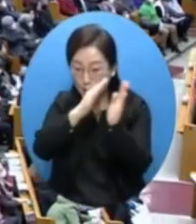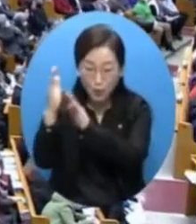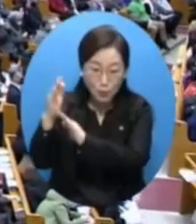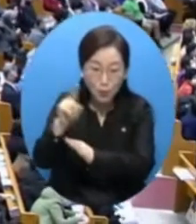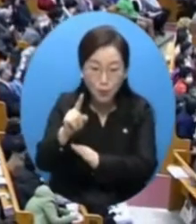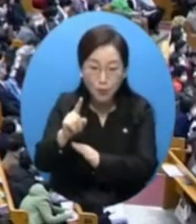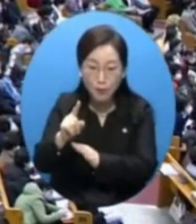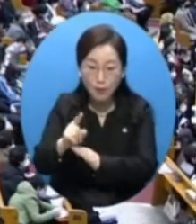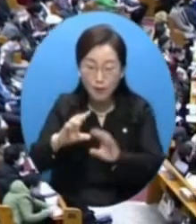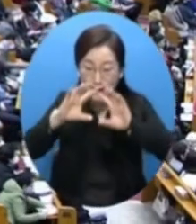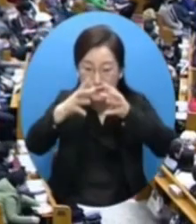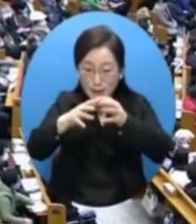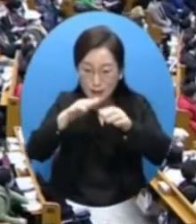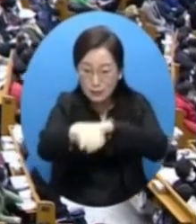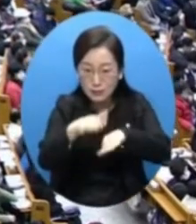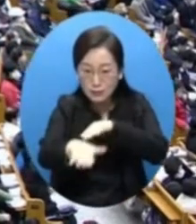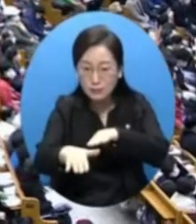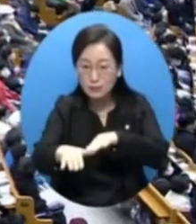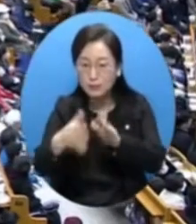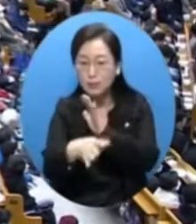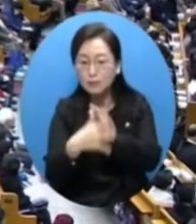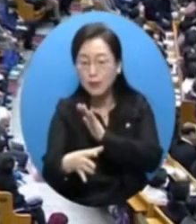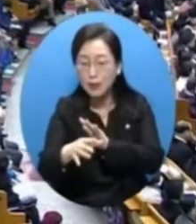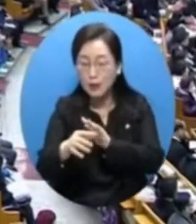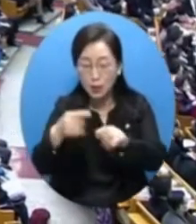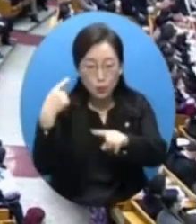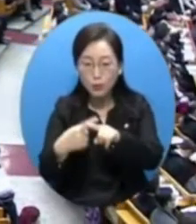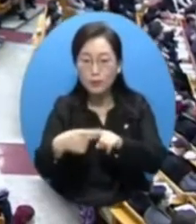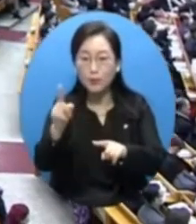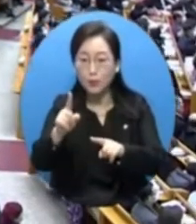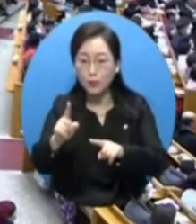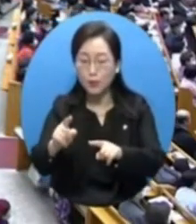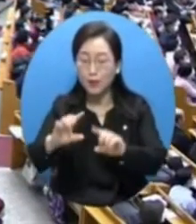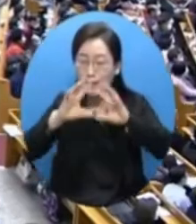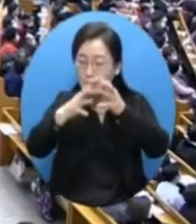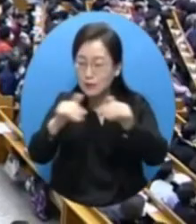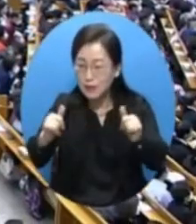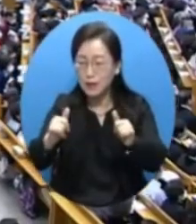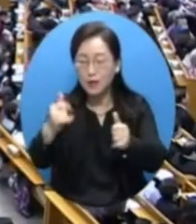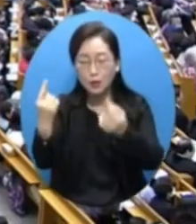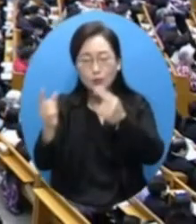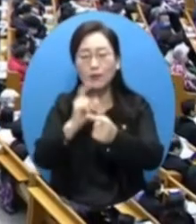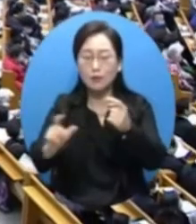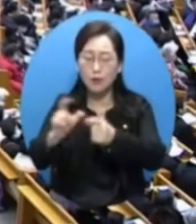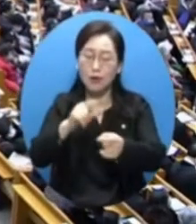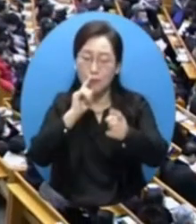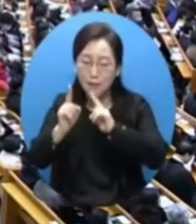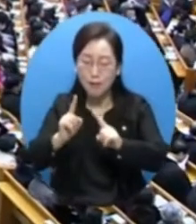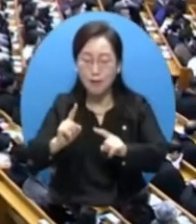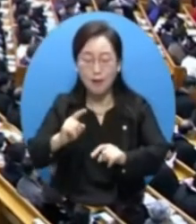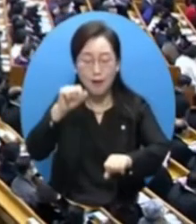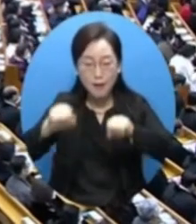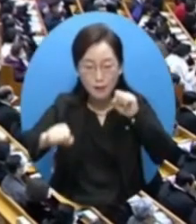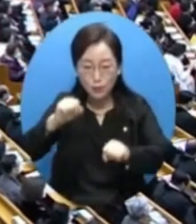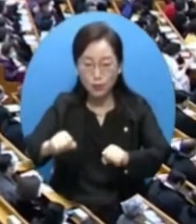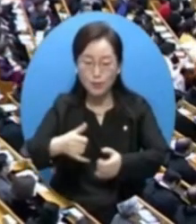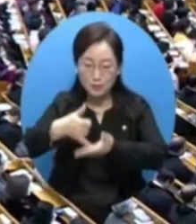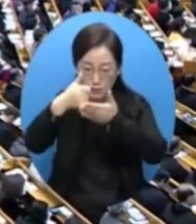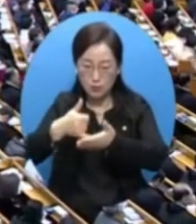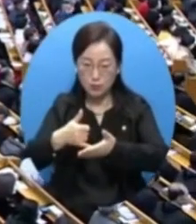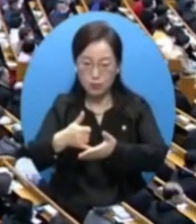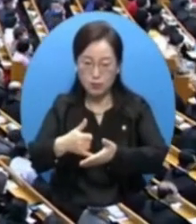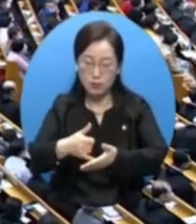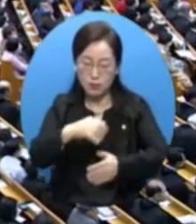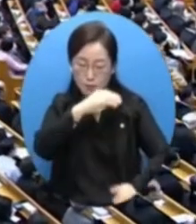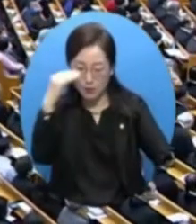세상 사람보다 모든 면이 나아야 되는 것입니다 말도 행동도 우리의 인격도 세상 사람보다 나아야 됩니다 왜냐하면 우리 마음